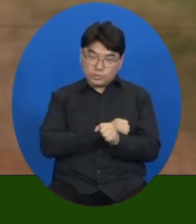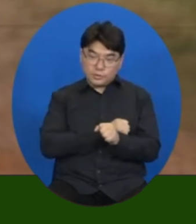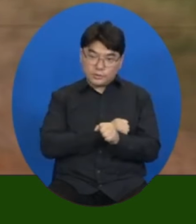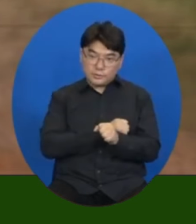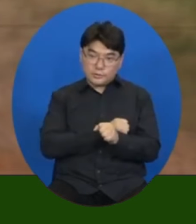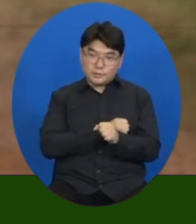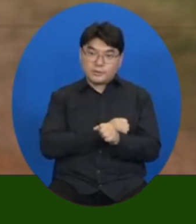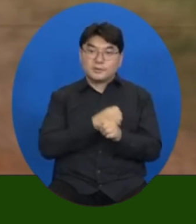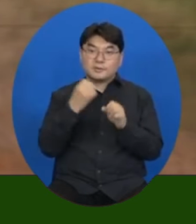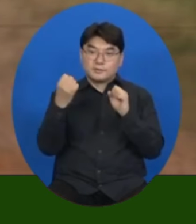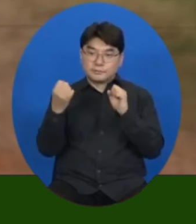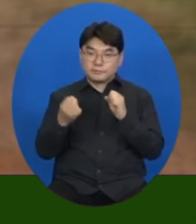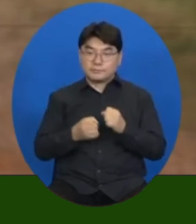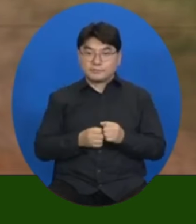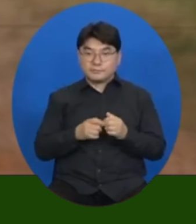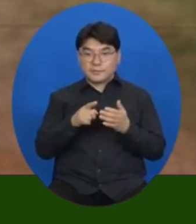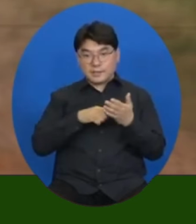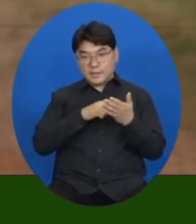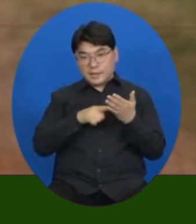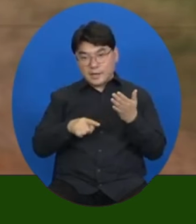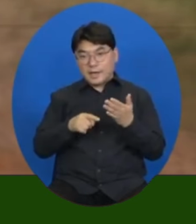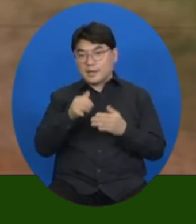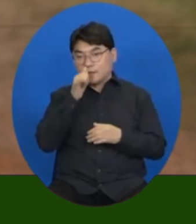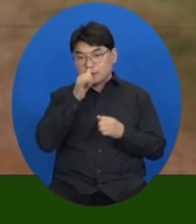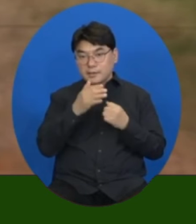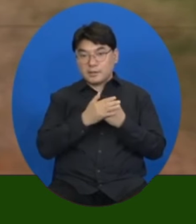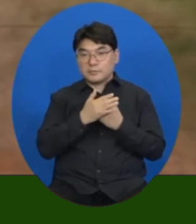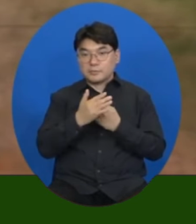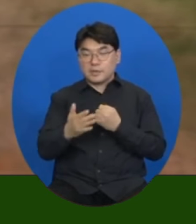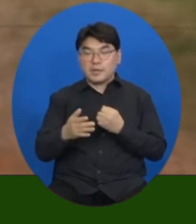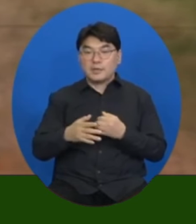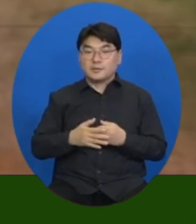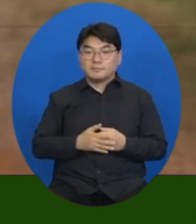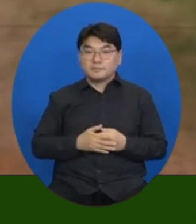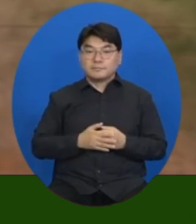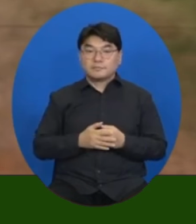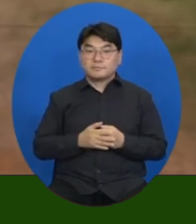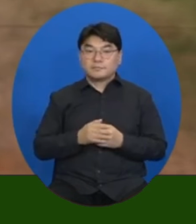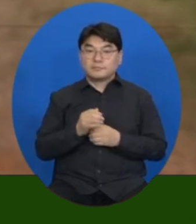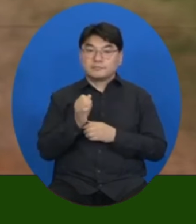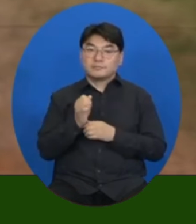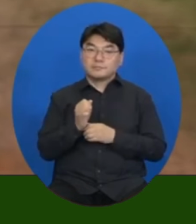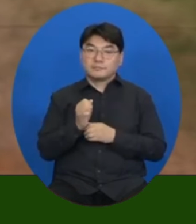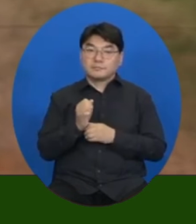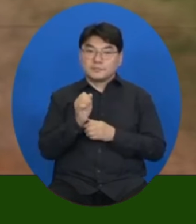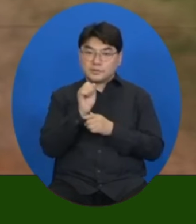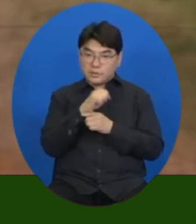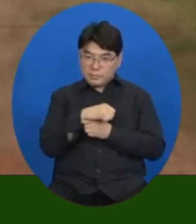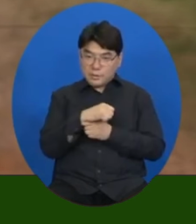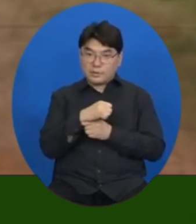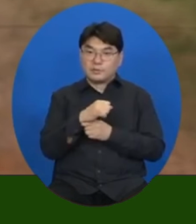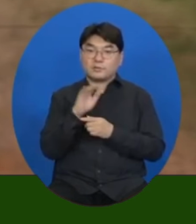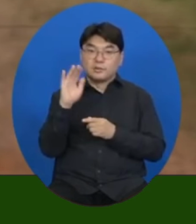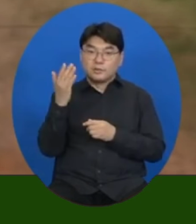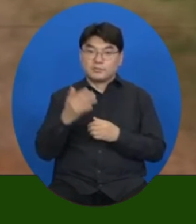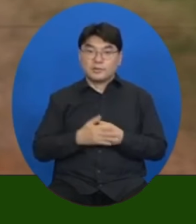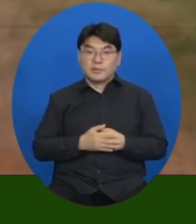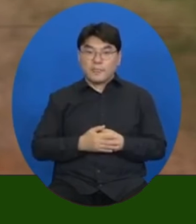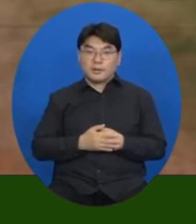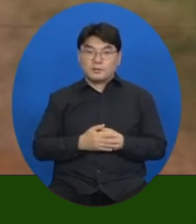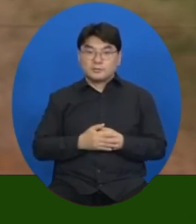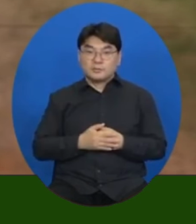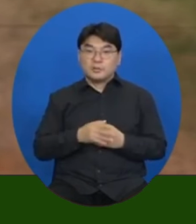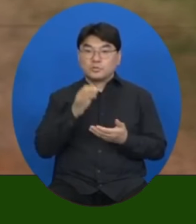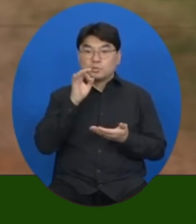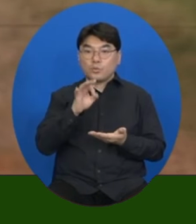대가가 있으니까요 씨를 뿌린만큼 거두게 되는 것이죠 그런데 문제는 무엇이냐면 돈이 문제가 아니라 돈 버는